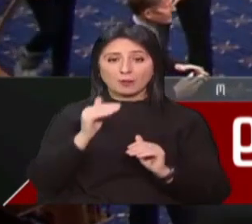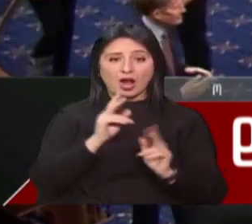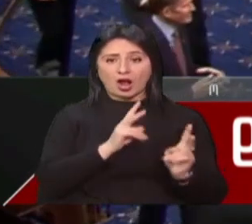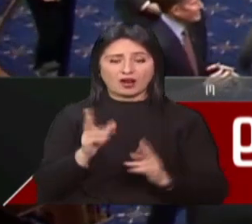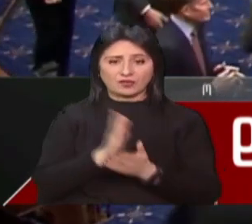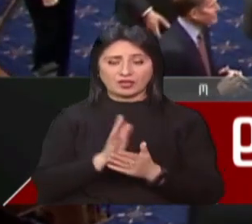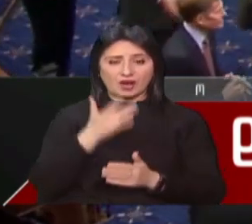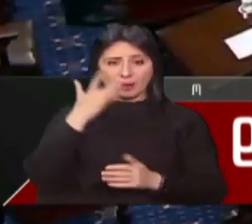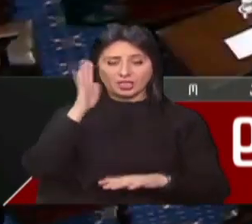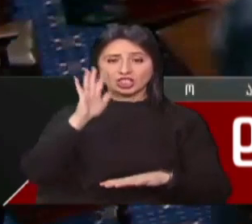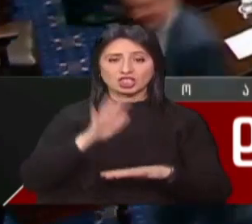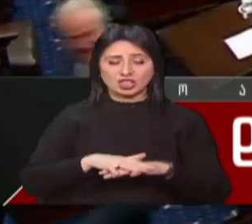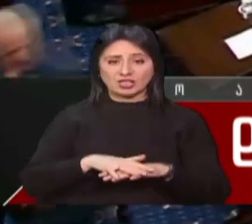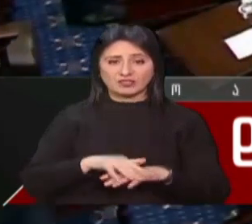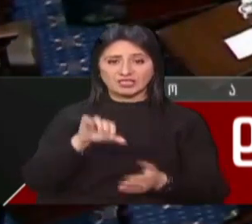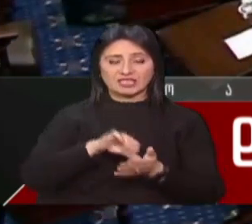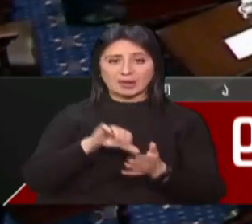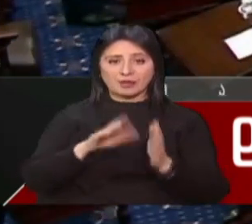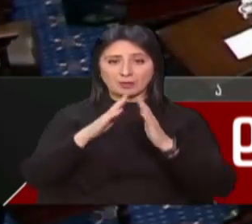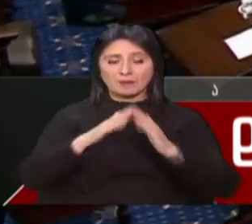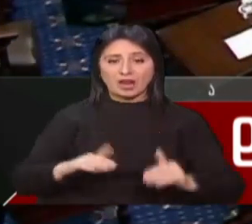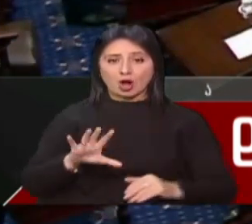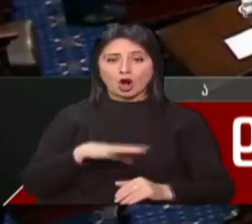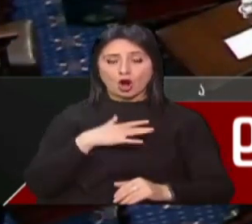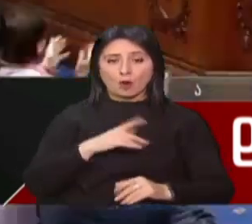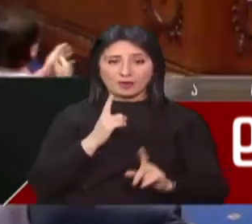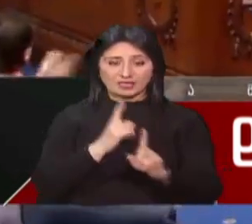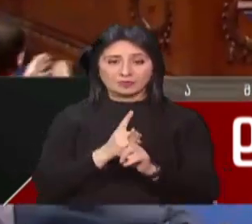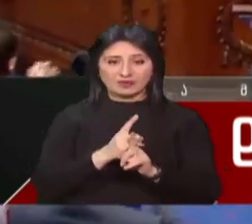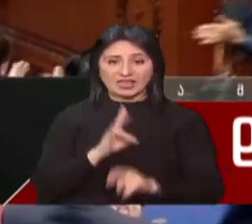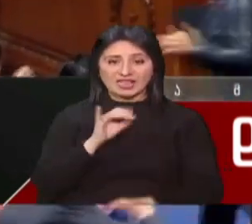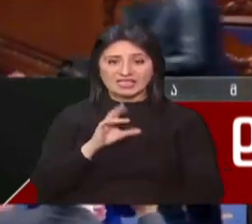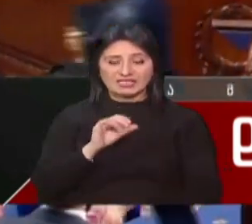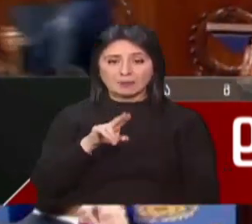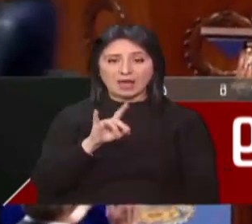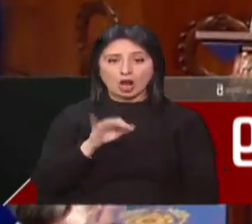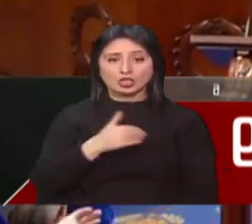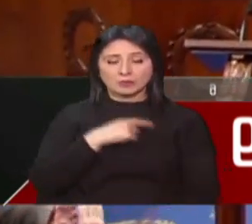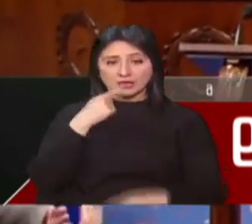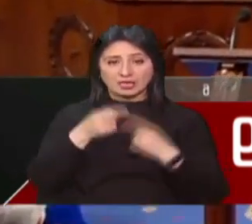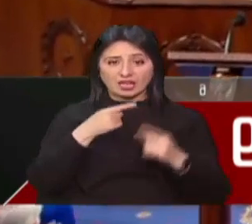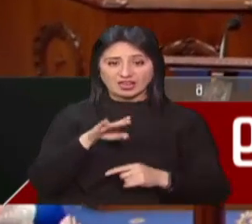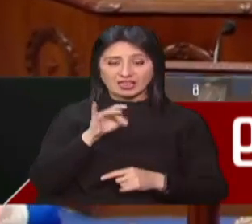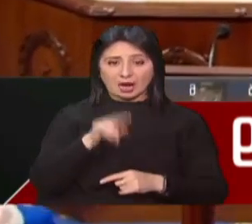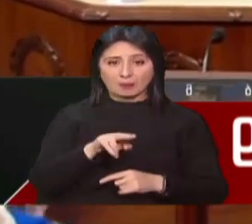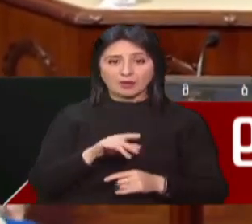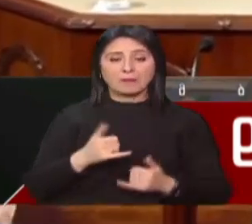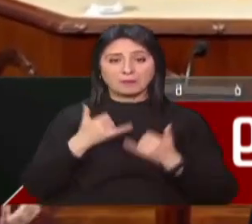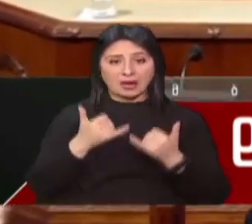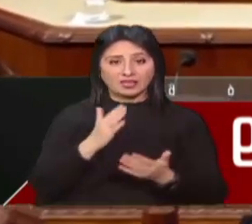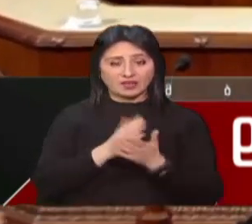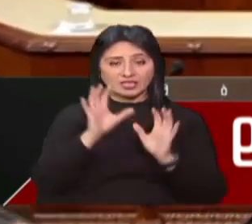არავინ დგას. ამერიკის შეერთებული შტატების წარმომადგენელთა პალატის ყოფილმა სპიკერმა ნენსი პელოსიმ კი იმედი გამოთქვა, რომ ტრამპი პატივს